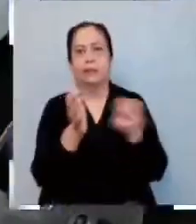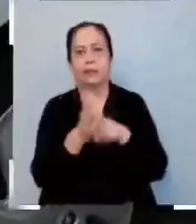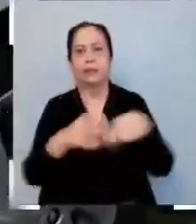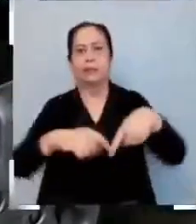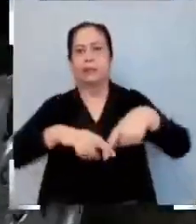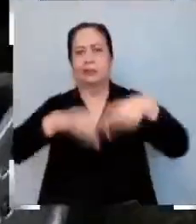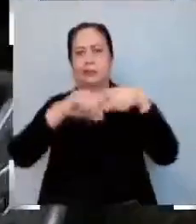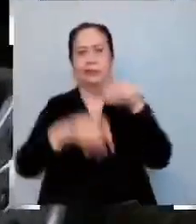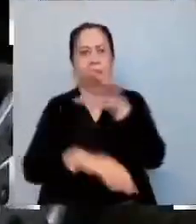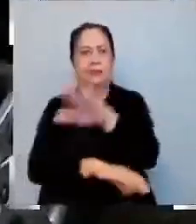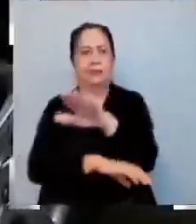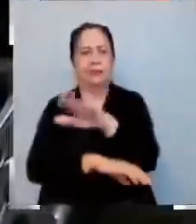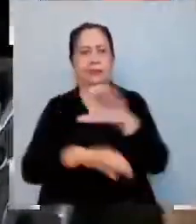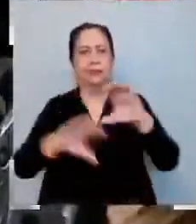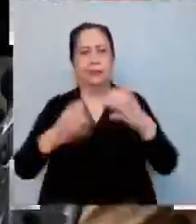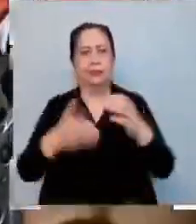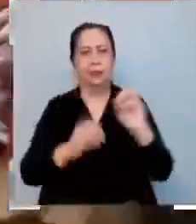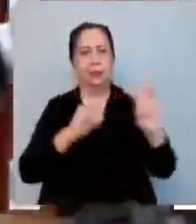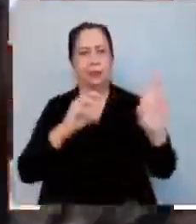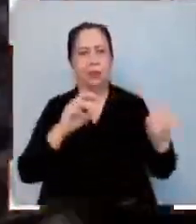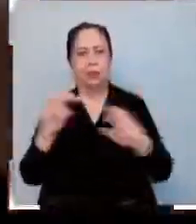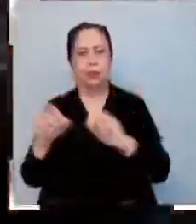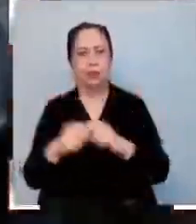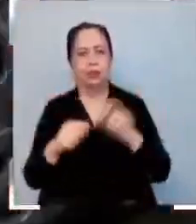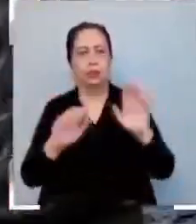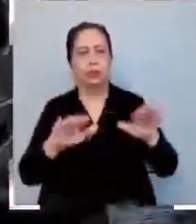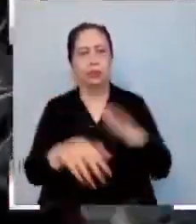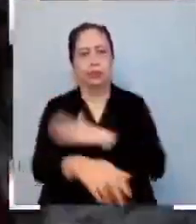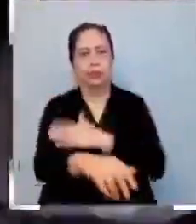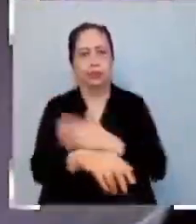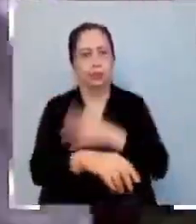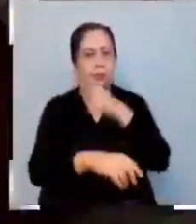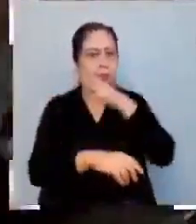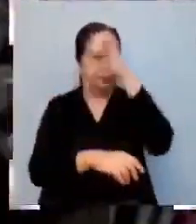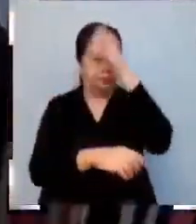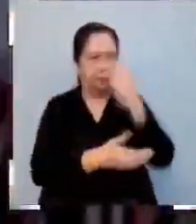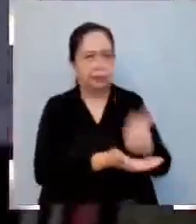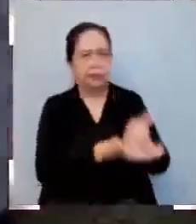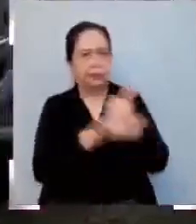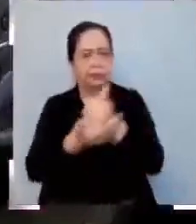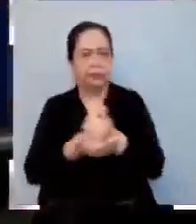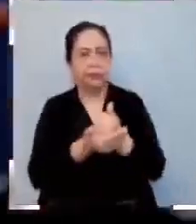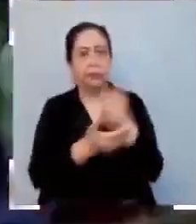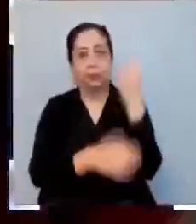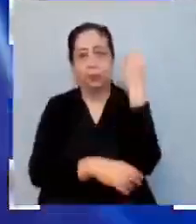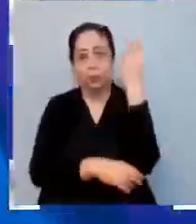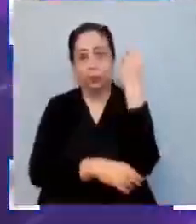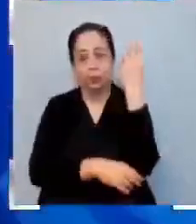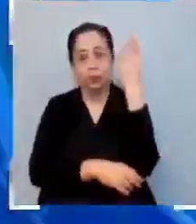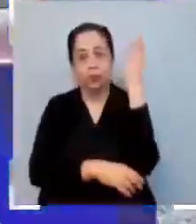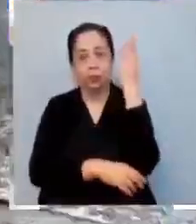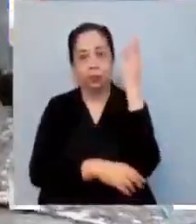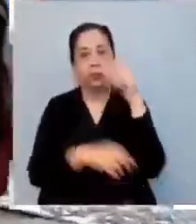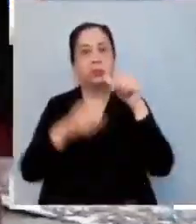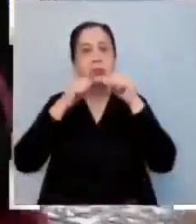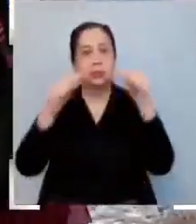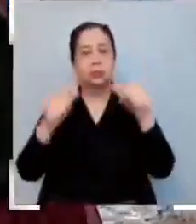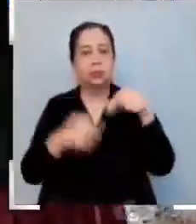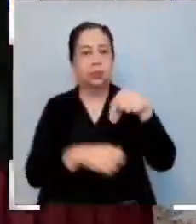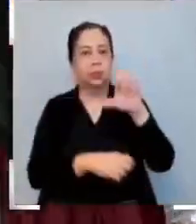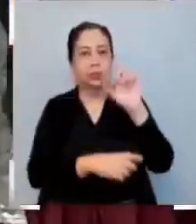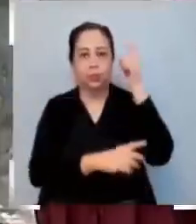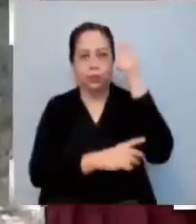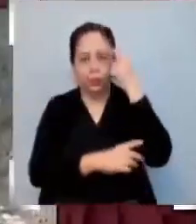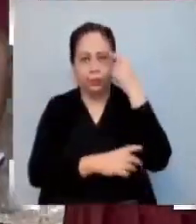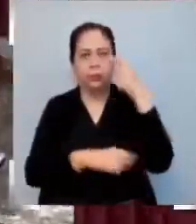klase. Kanya-kanyang bit-bit ng kanilang mga anak ang mga magulang. Pasado alas 12 ng tanghali nang i-anunsyo ng Quezon City Government na